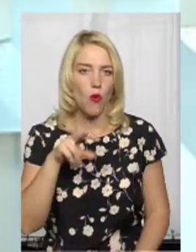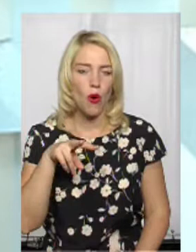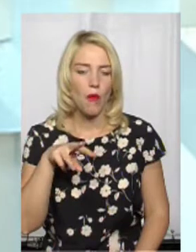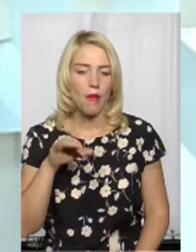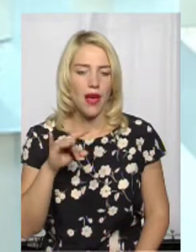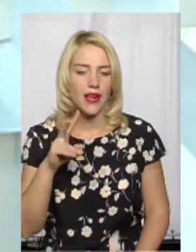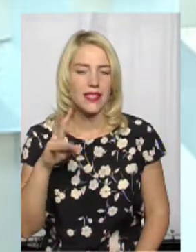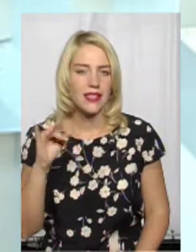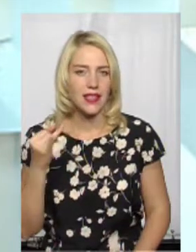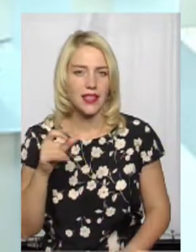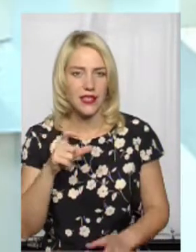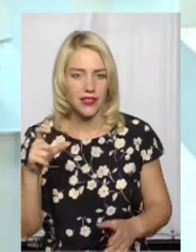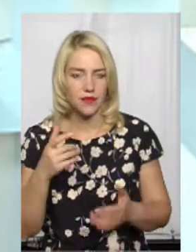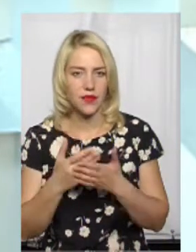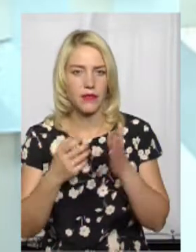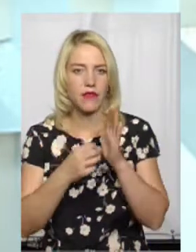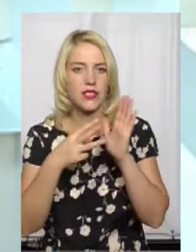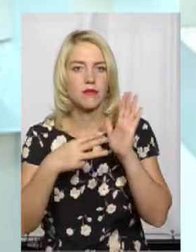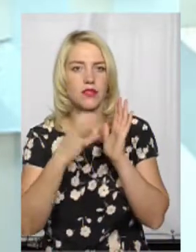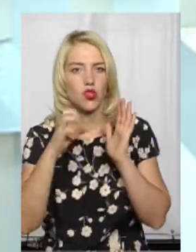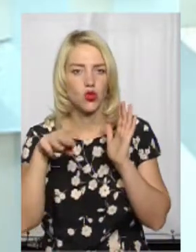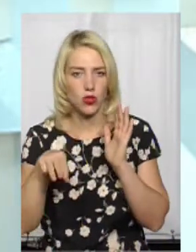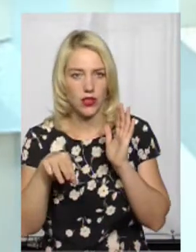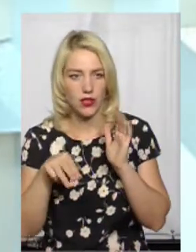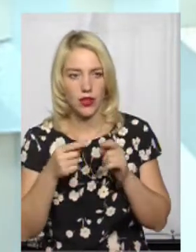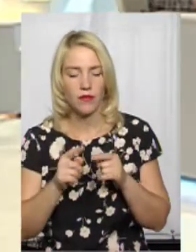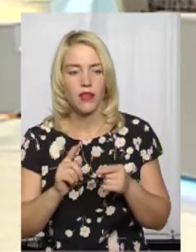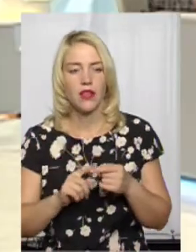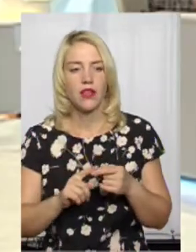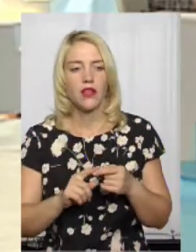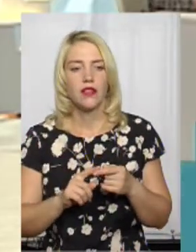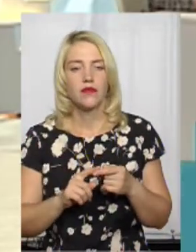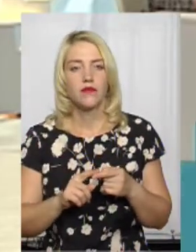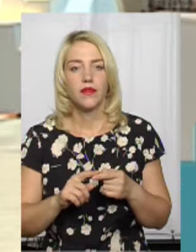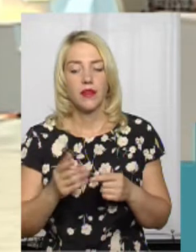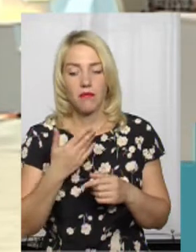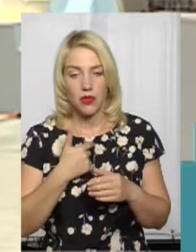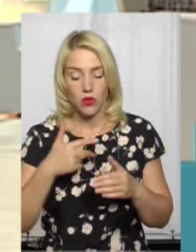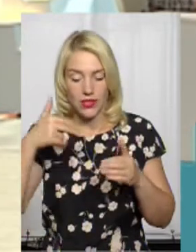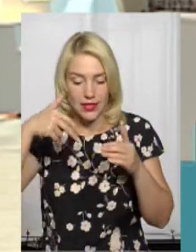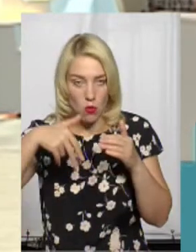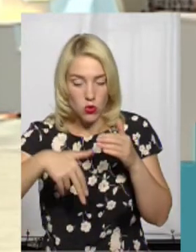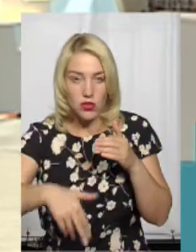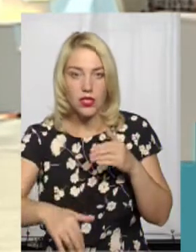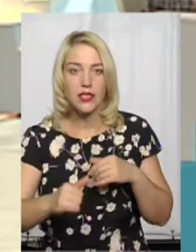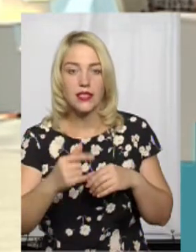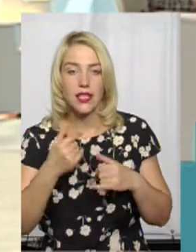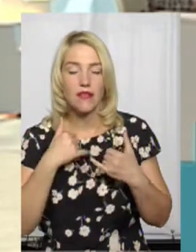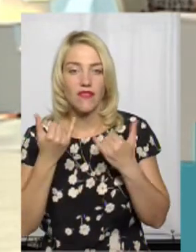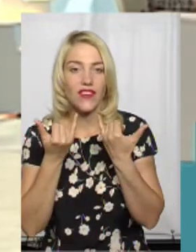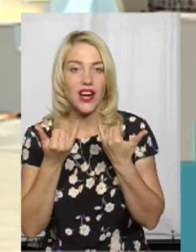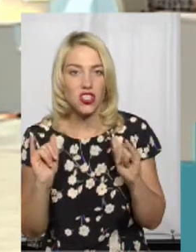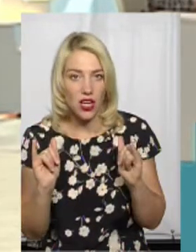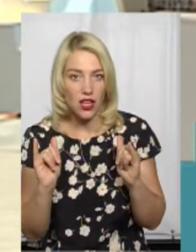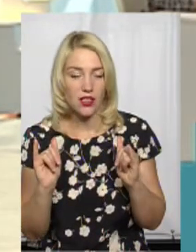плані 18 століття, як було зазначено археологом і керівником експедиції Павлом Нечитайлом. Ми туди спустилися і дійсно то вражає, тому